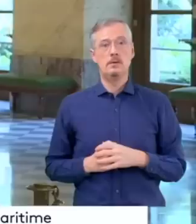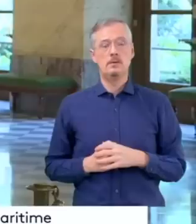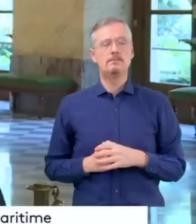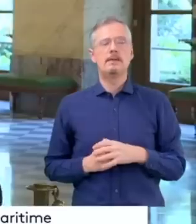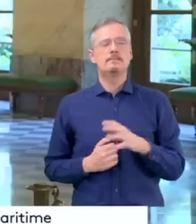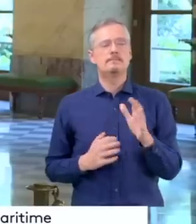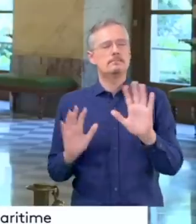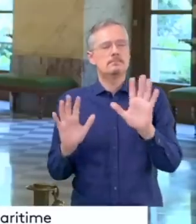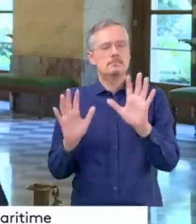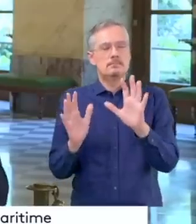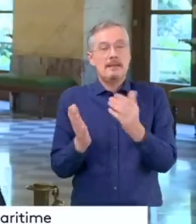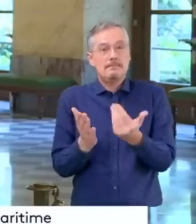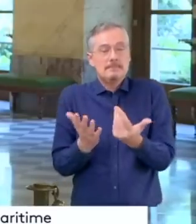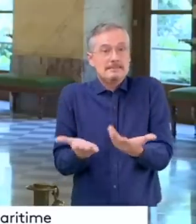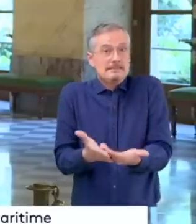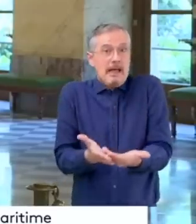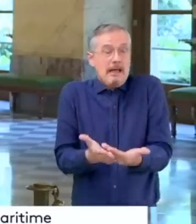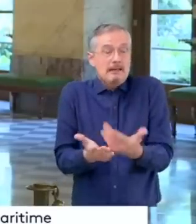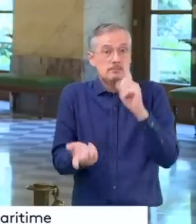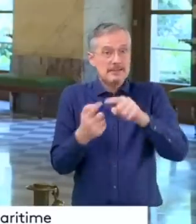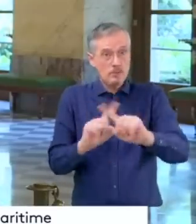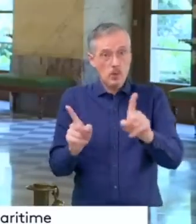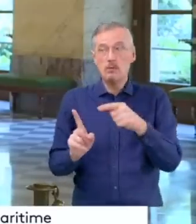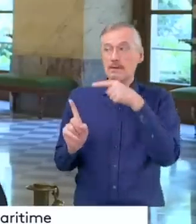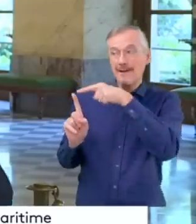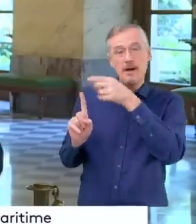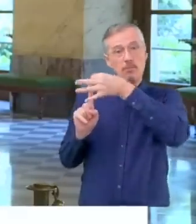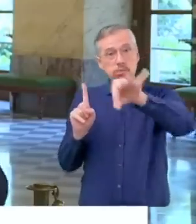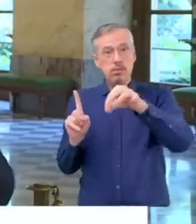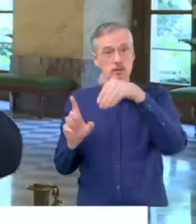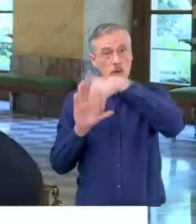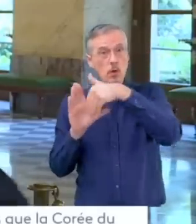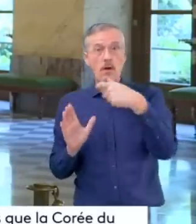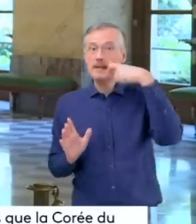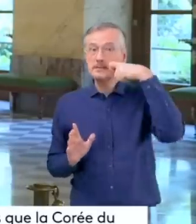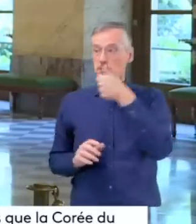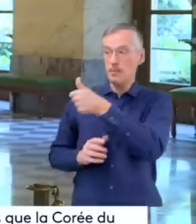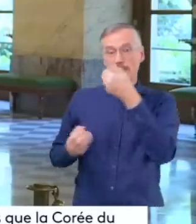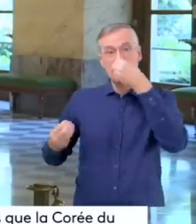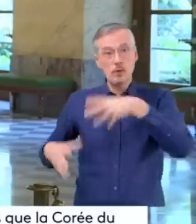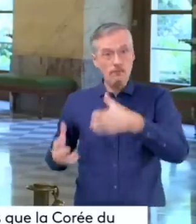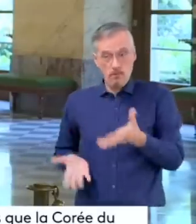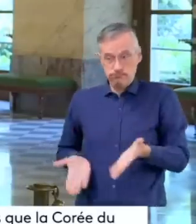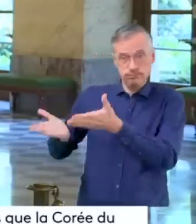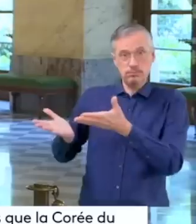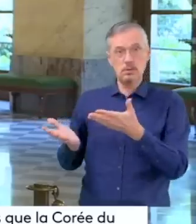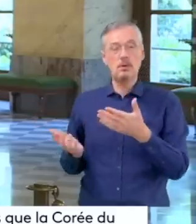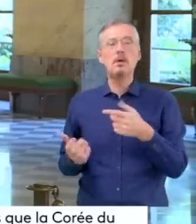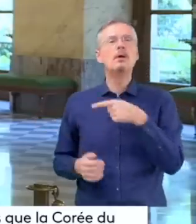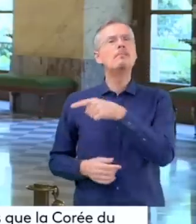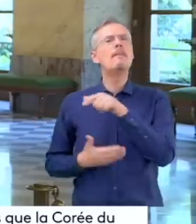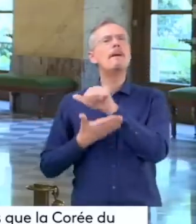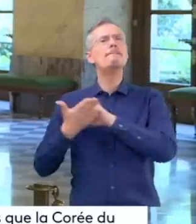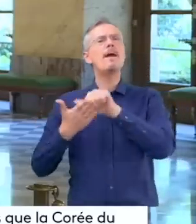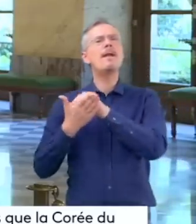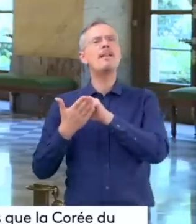Non mais ça n'est pas la question, encore une fois. Il y a un propos raciste qui est tenu. C'est son choix à lui de démissionner. Vous savez ce qu'il a fait ? Il a envoyé un mail à